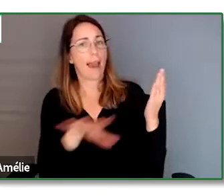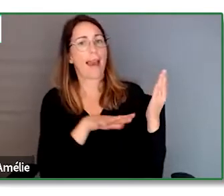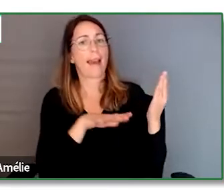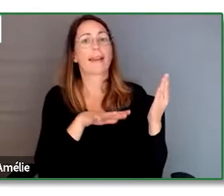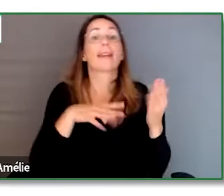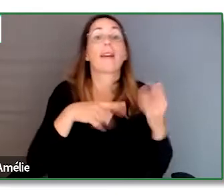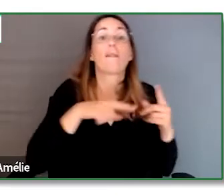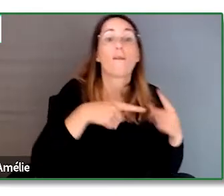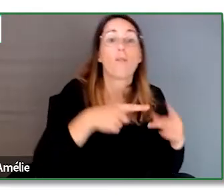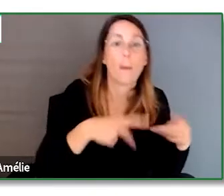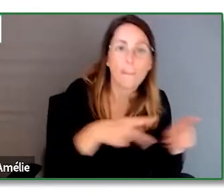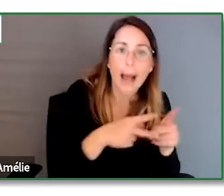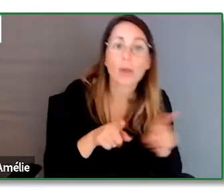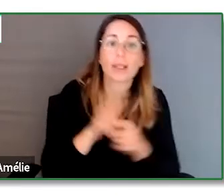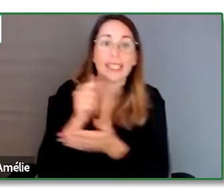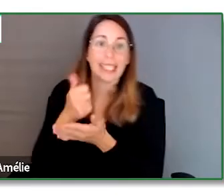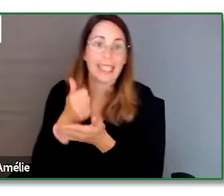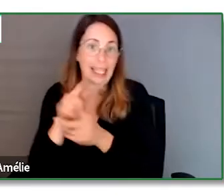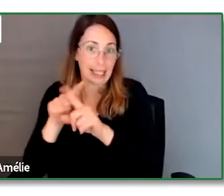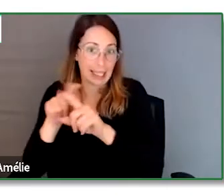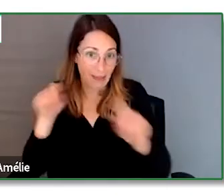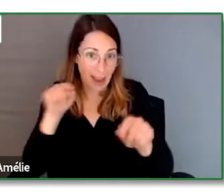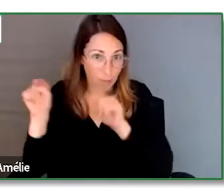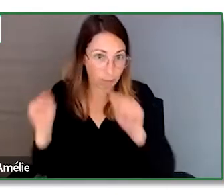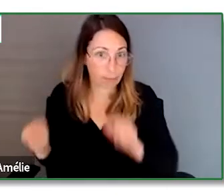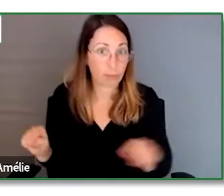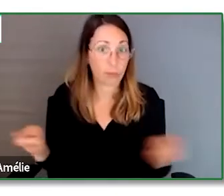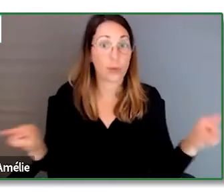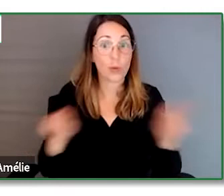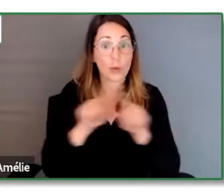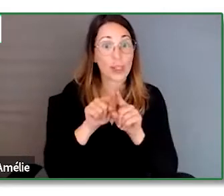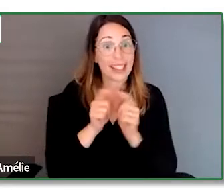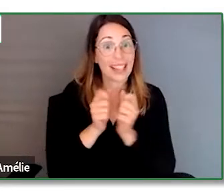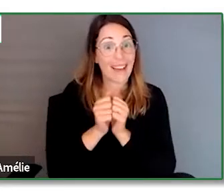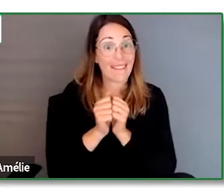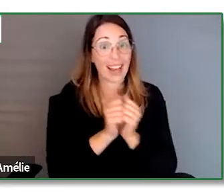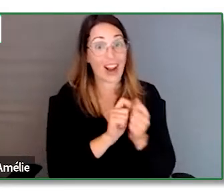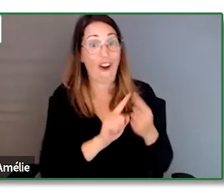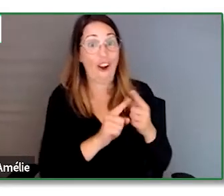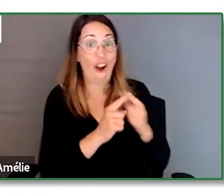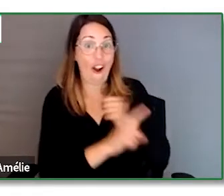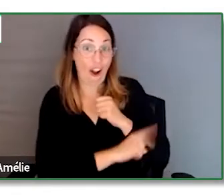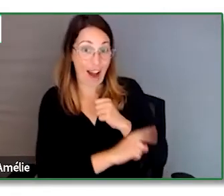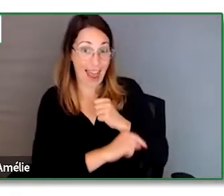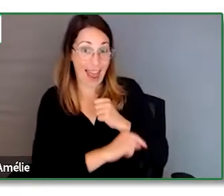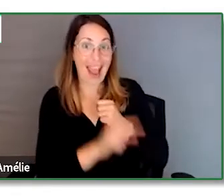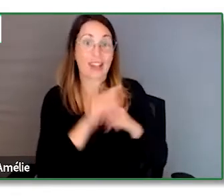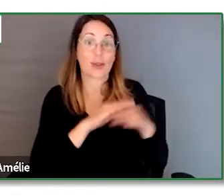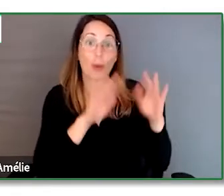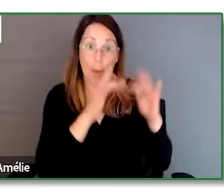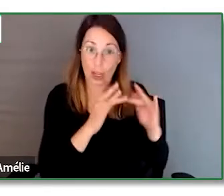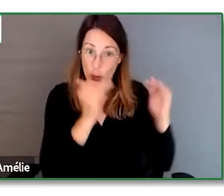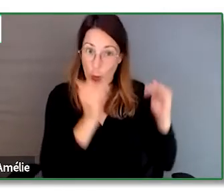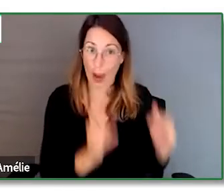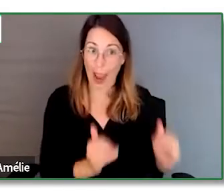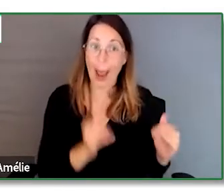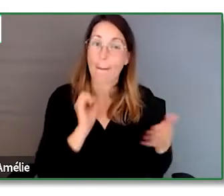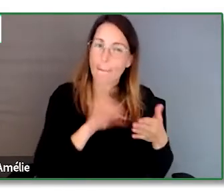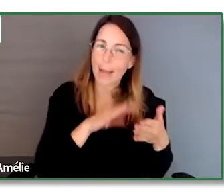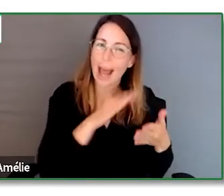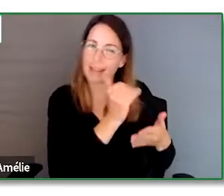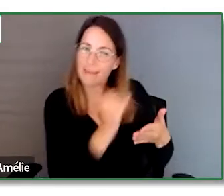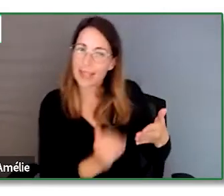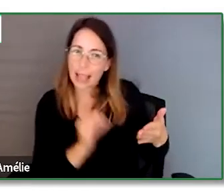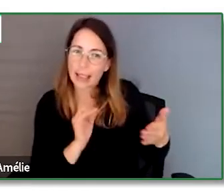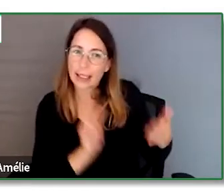Et comment nous travaillons avec nos collègues de notre page Web. Nous faisons une planification de visite. Nous adaptons l'information